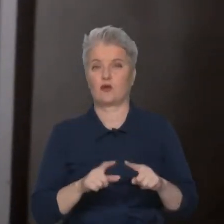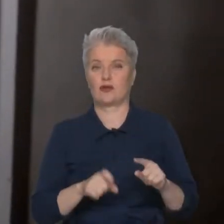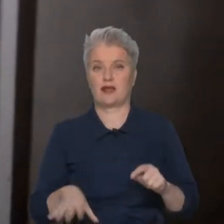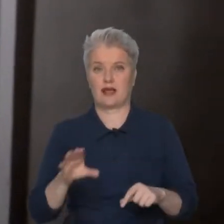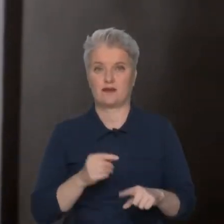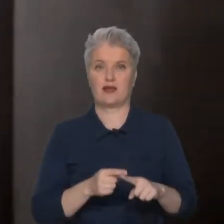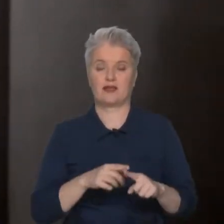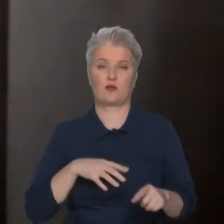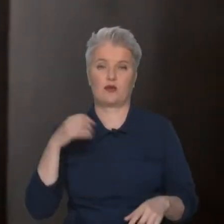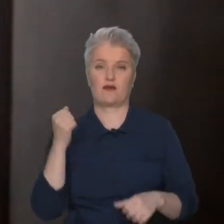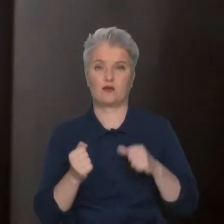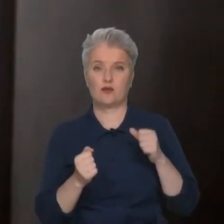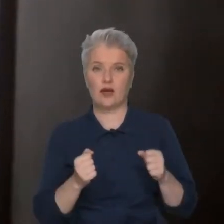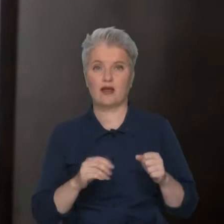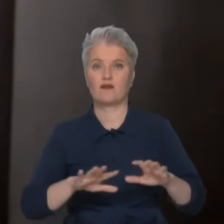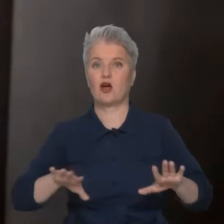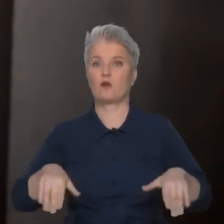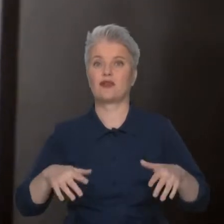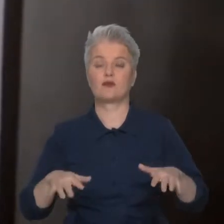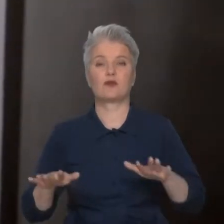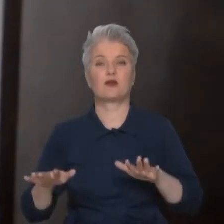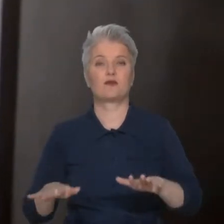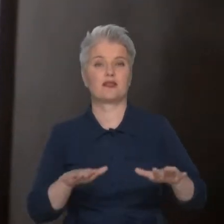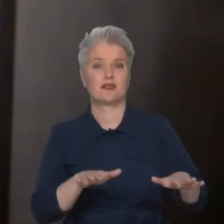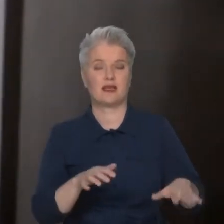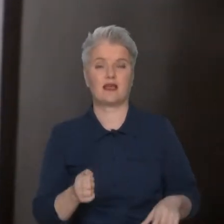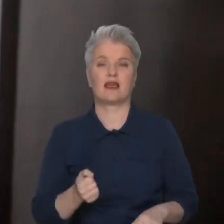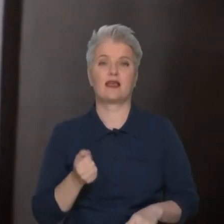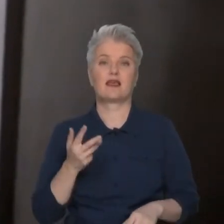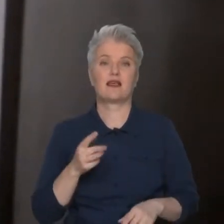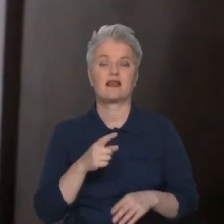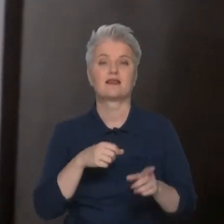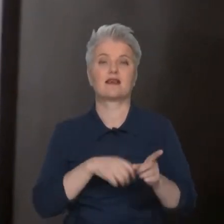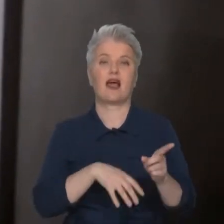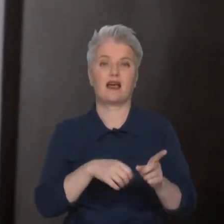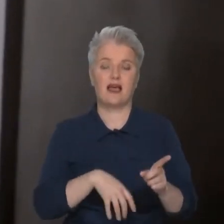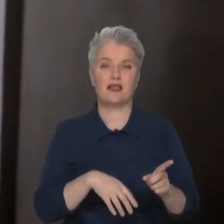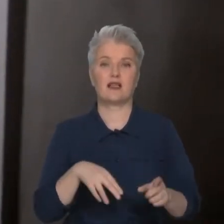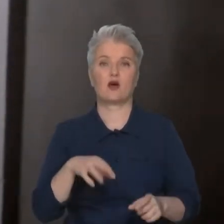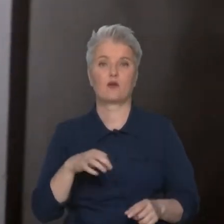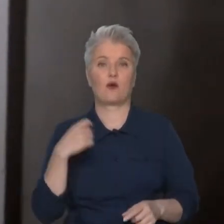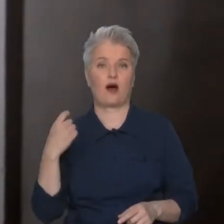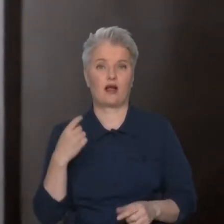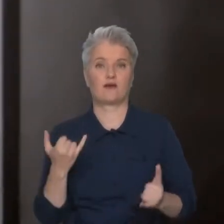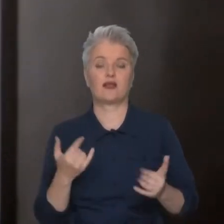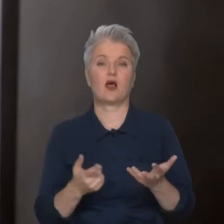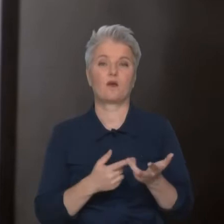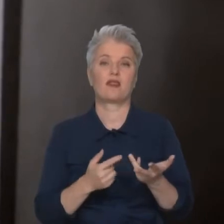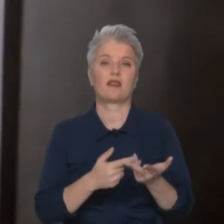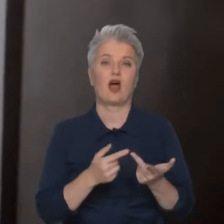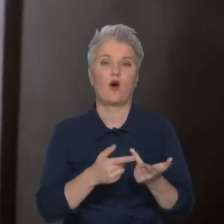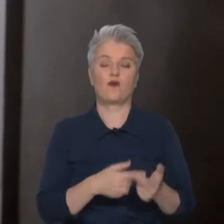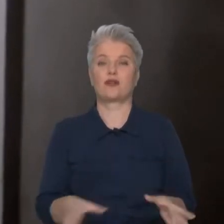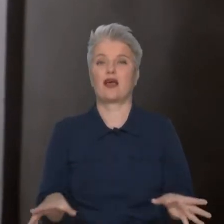це були влучання у безлюдній місцині, і їхню кількість, власне, ракет, кількість випущених по Харкову ракет нині ще підраховують